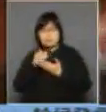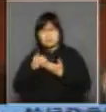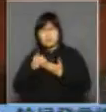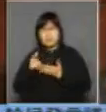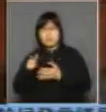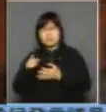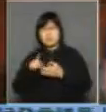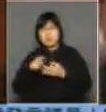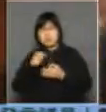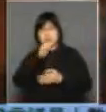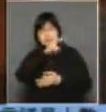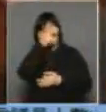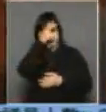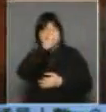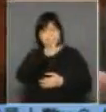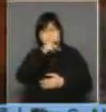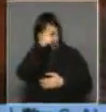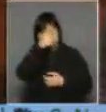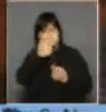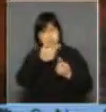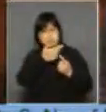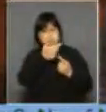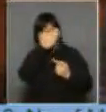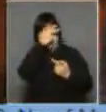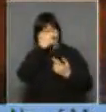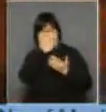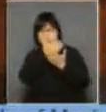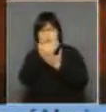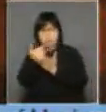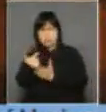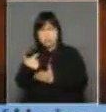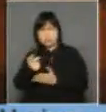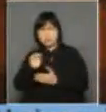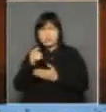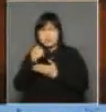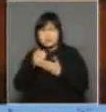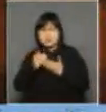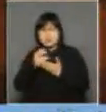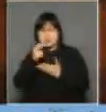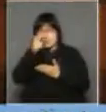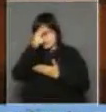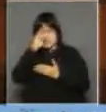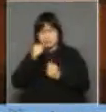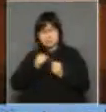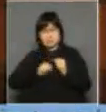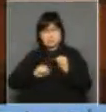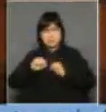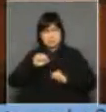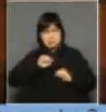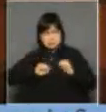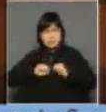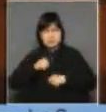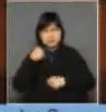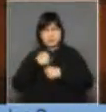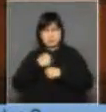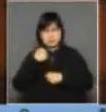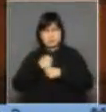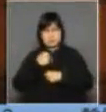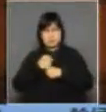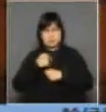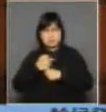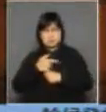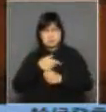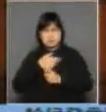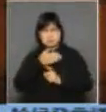說政府，因為政府有很多官員，某些官員的處事和行為沒有了方